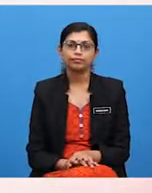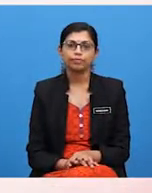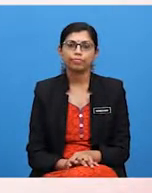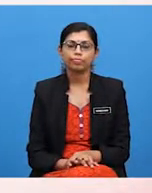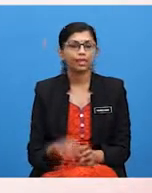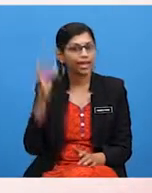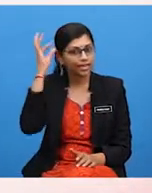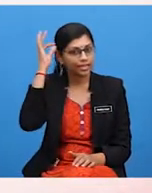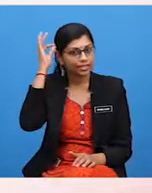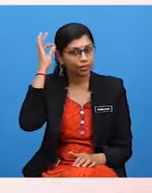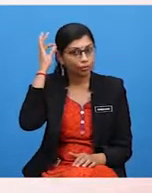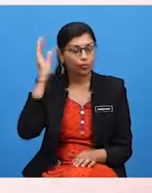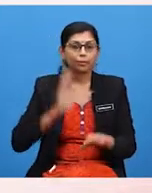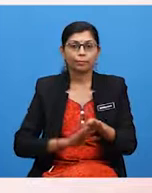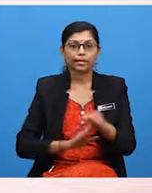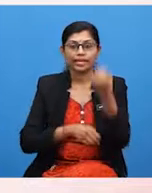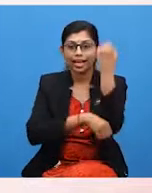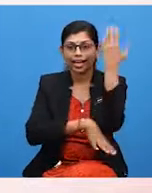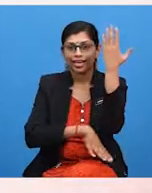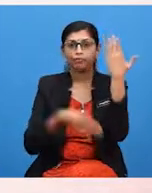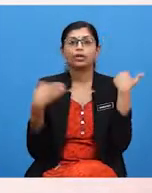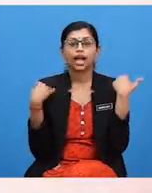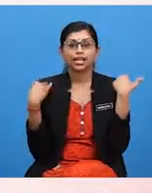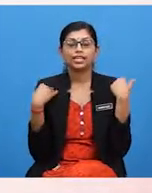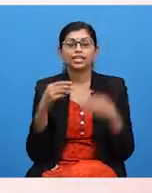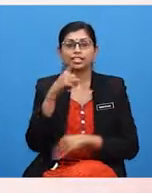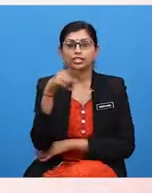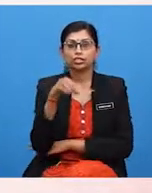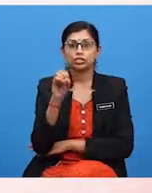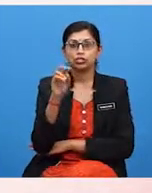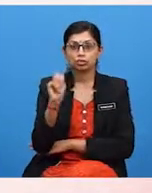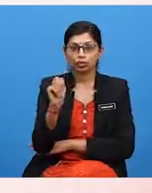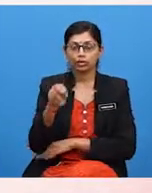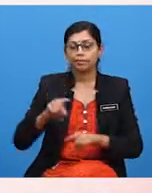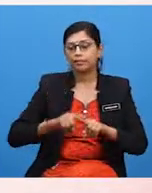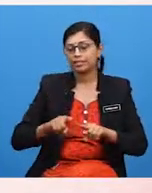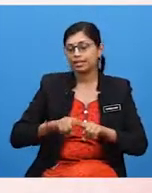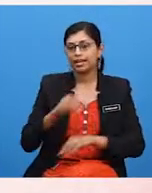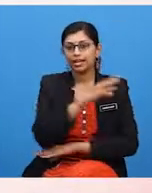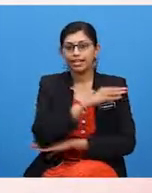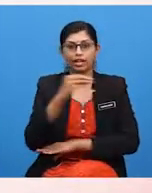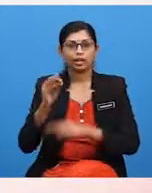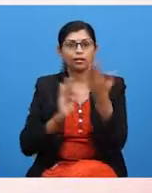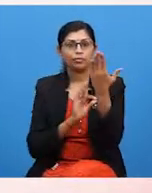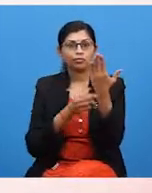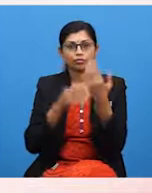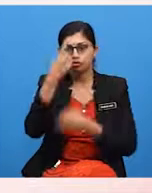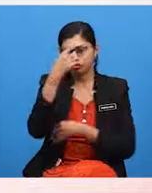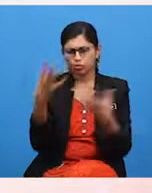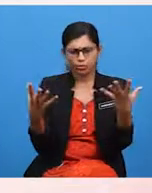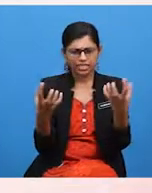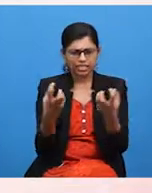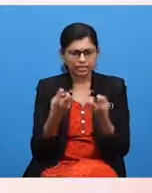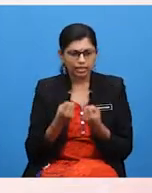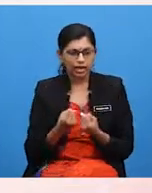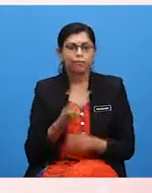Rambut pada akar terdapat di zon pembezaan dan berfungsi menyerap air